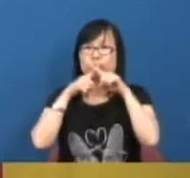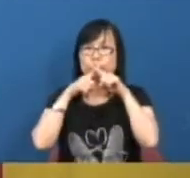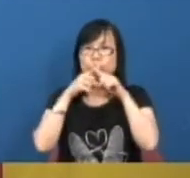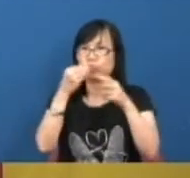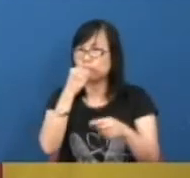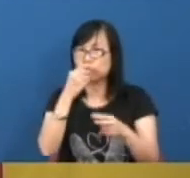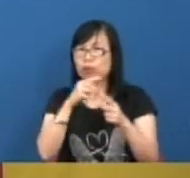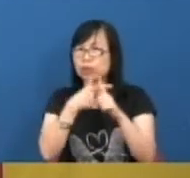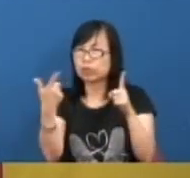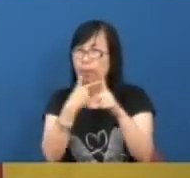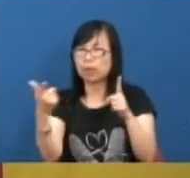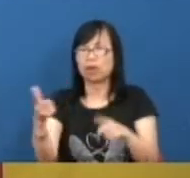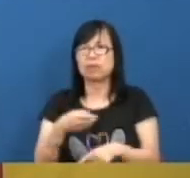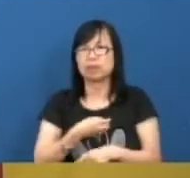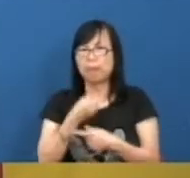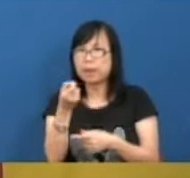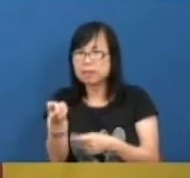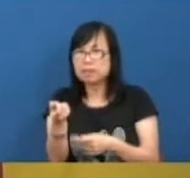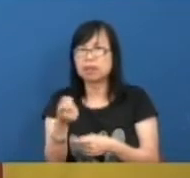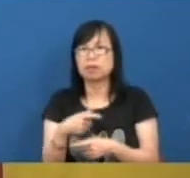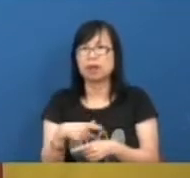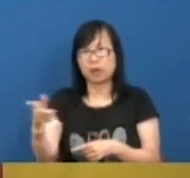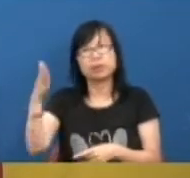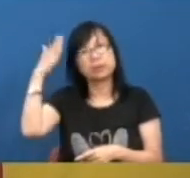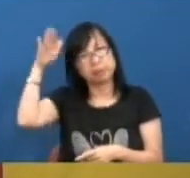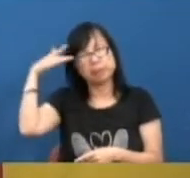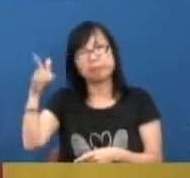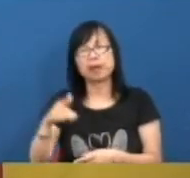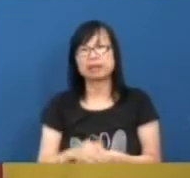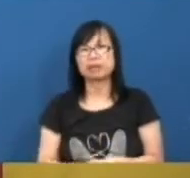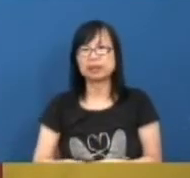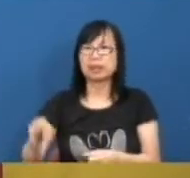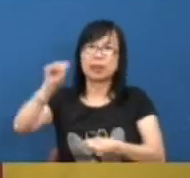咧，我就少於你18小時啦。咁都理解到啦，你自己又再加